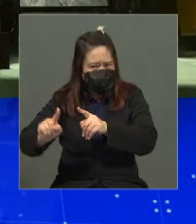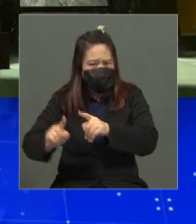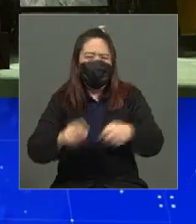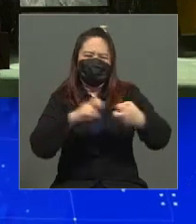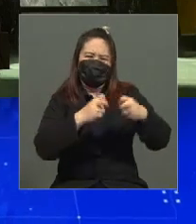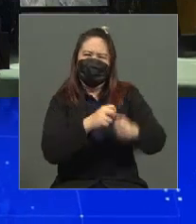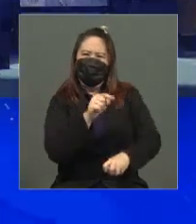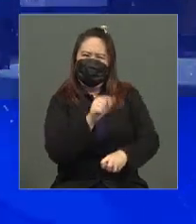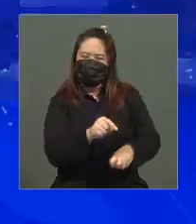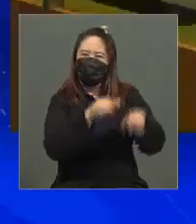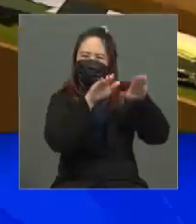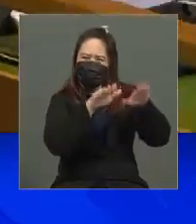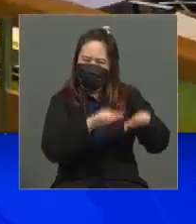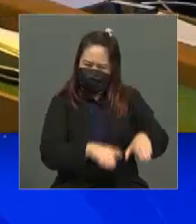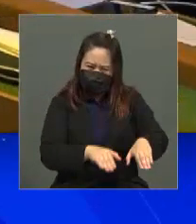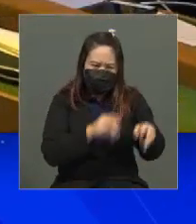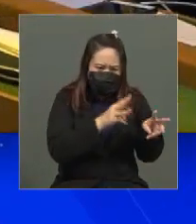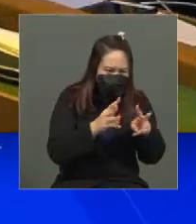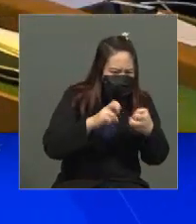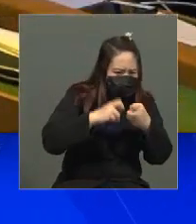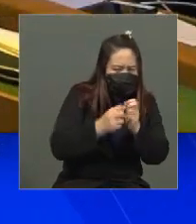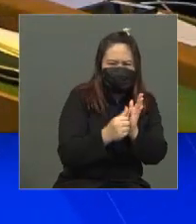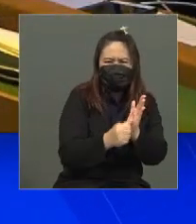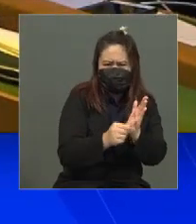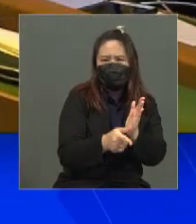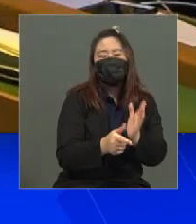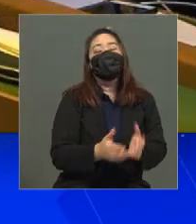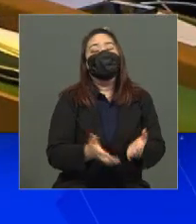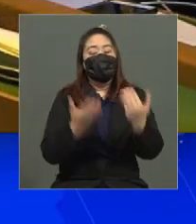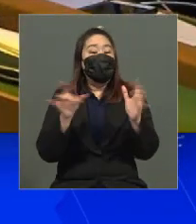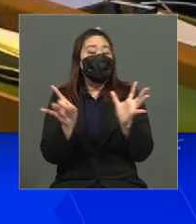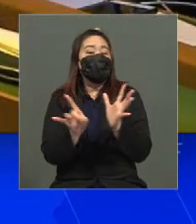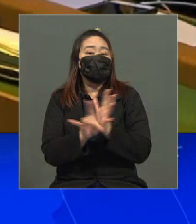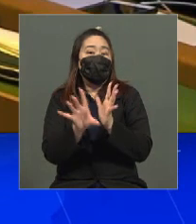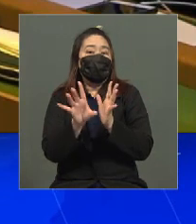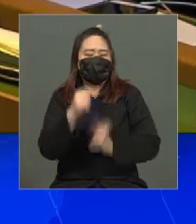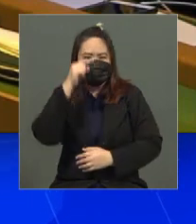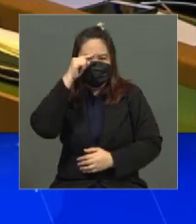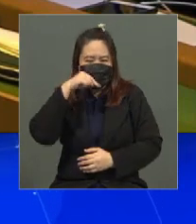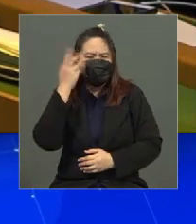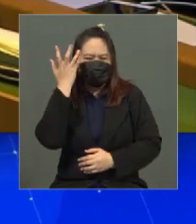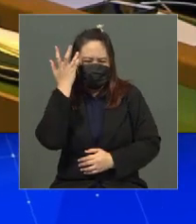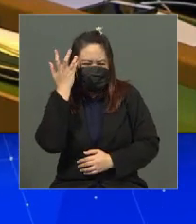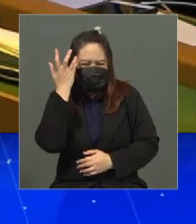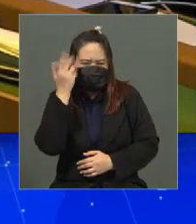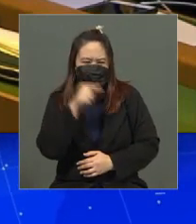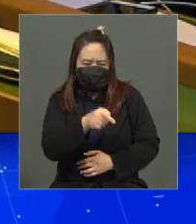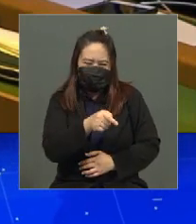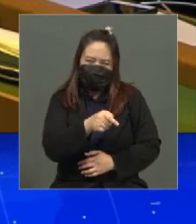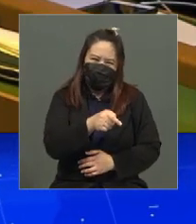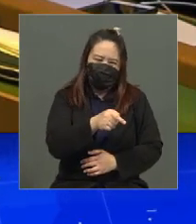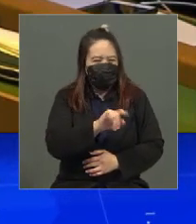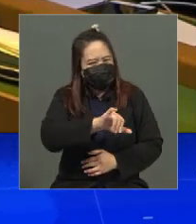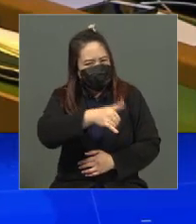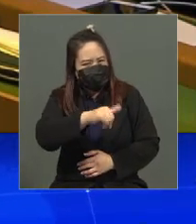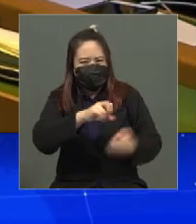คลี่คลายคามตงเคร institution และแวงหาทางออกที่ยังยืนกับและปกณสุท้ายคือ ไทยยัแดงคามกางวนต่อผลลบดานมนุษยธรรม